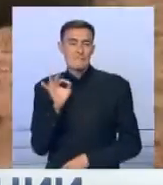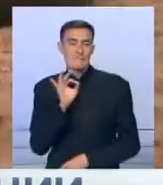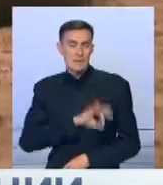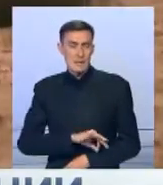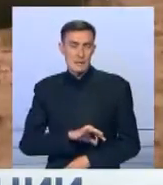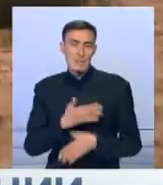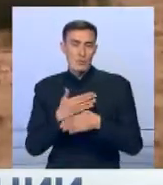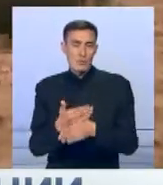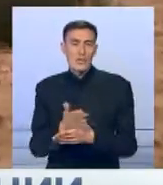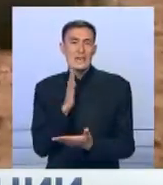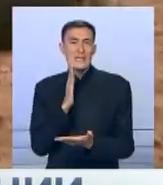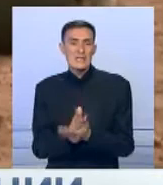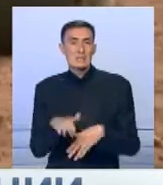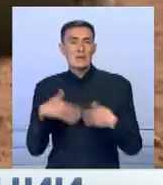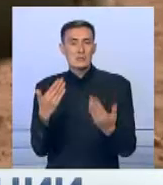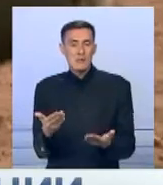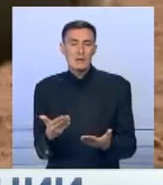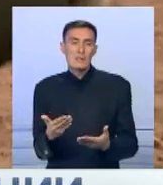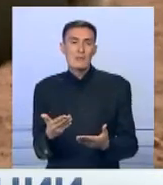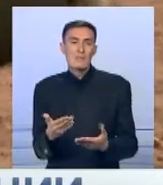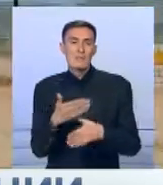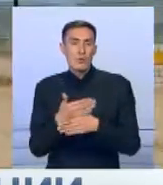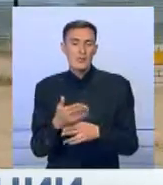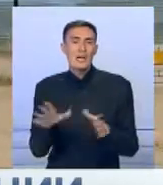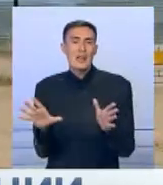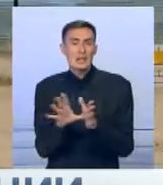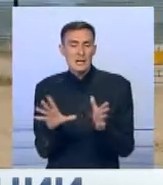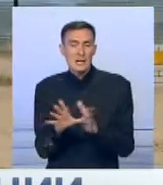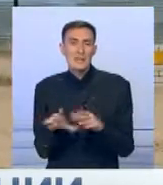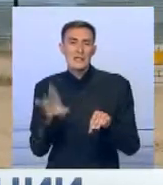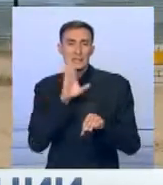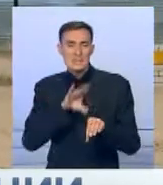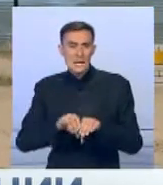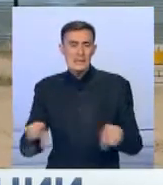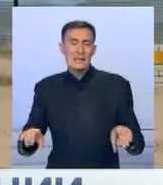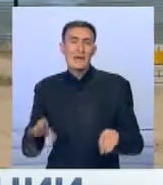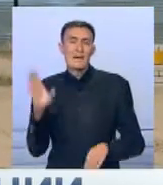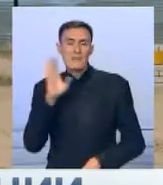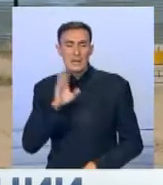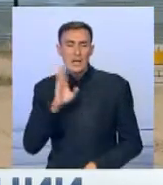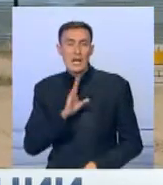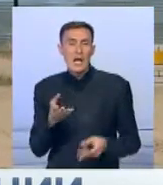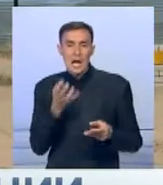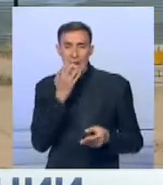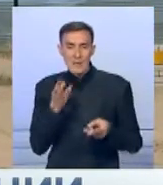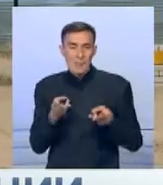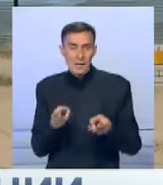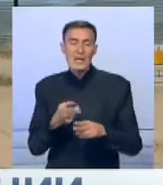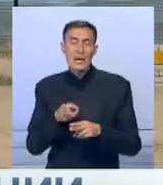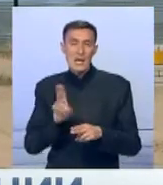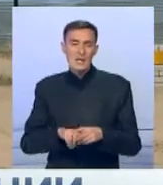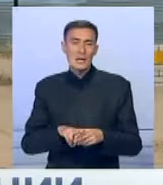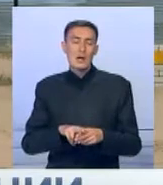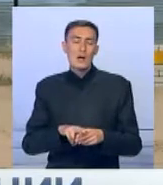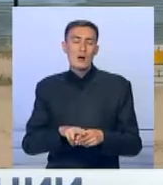помощь. Предоставлены все условия для нас. Электроэнергия, канализация, отопление, вода. То есть это полностью со стороны